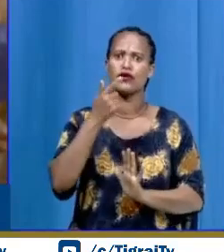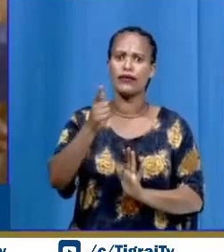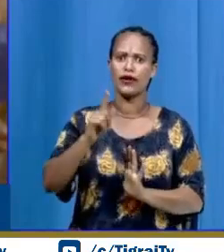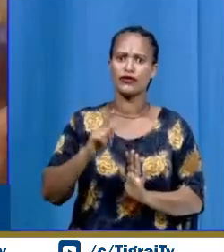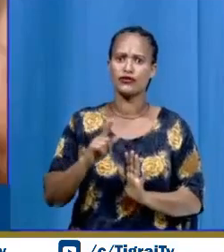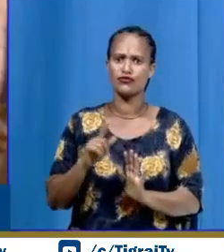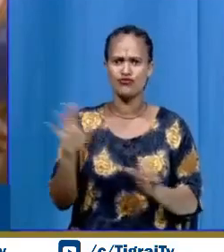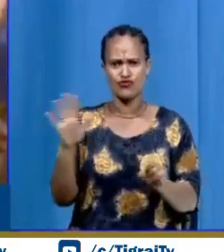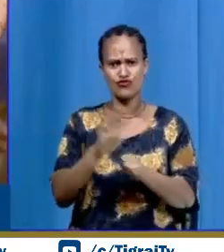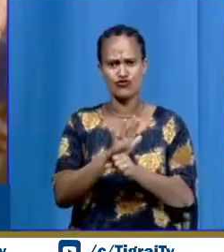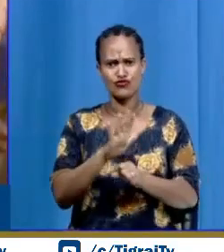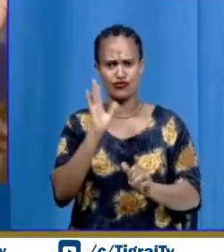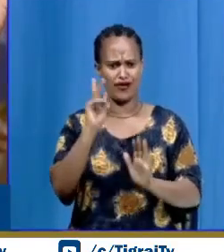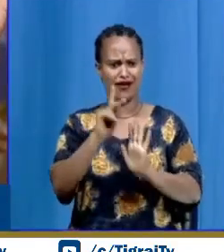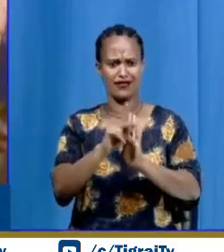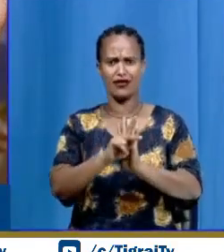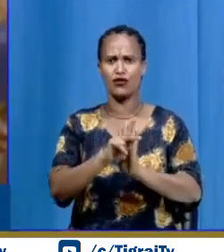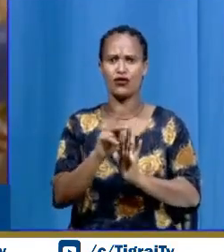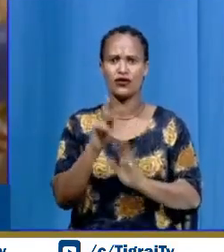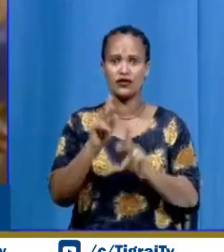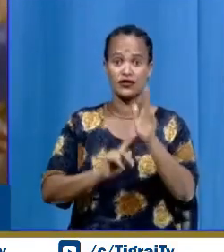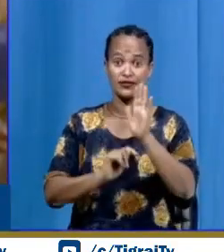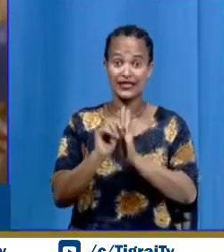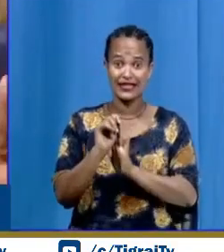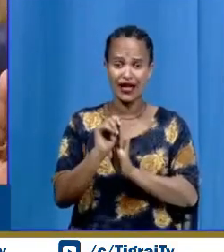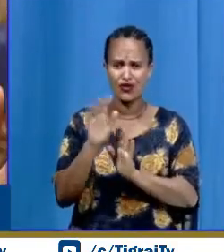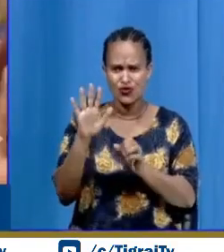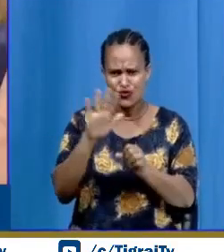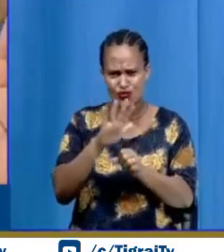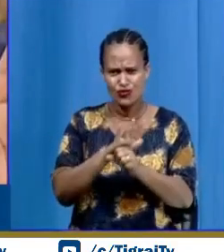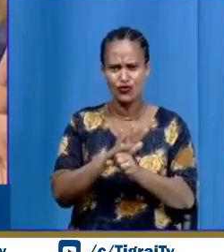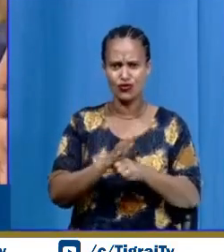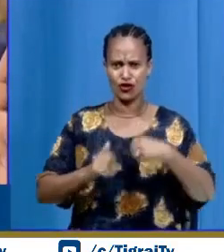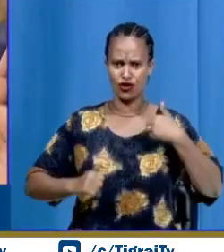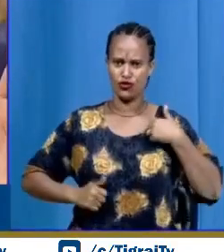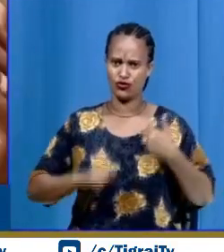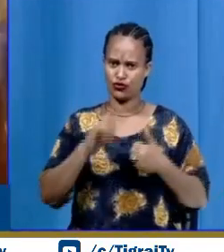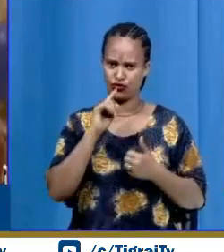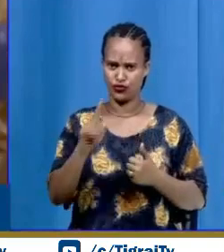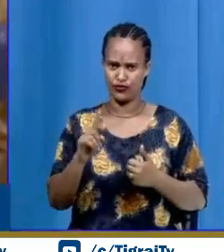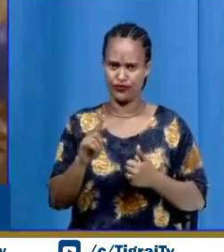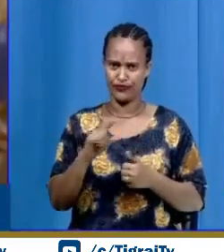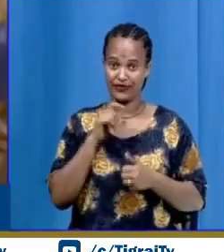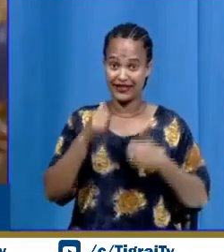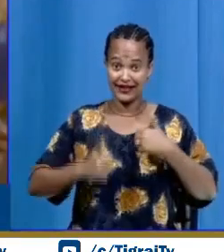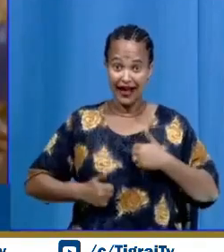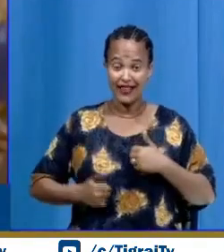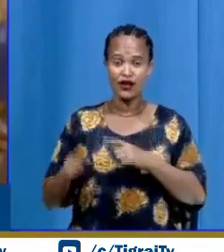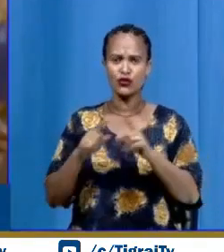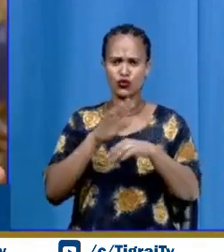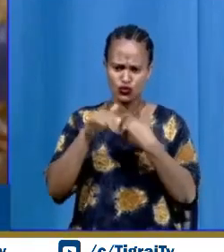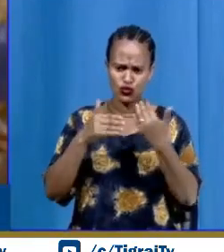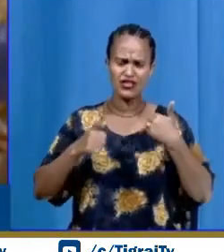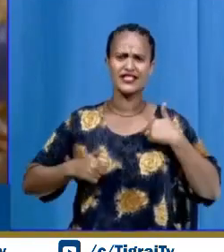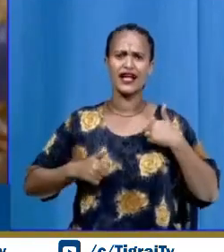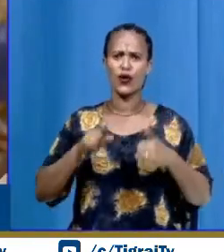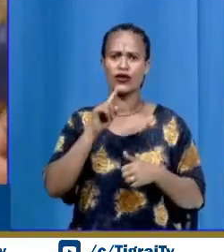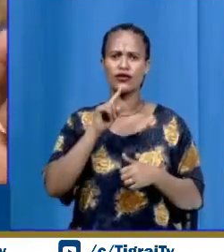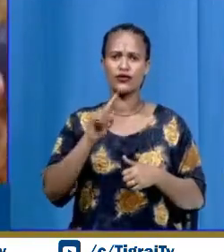ዘሎ ብምሉእ ህዝቢ ትግራይ ኩሉ ዕጡቕ እዩ። ተዘይተዓጠቐ እውን ኩሉ ሰራዊት